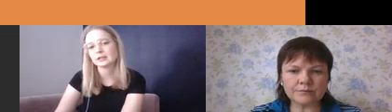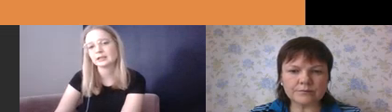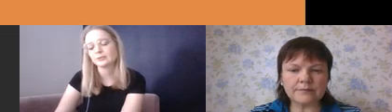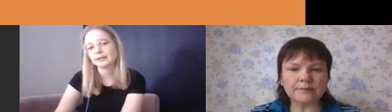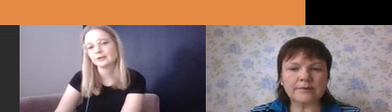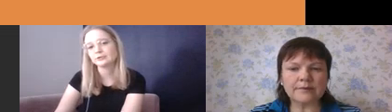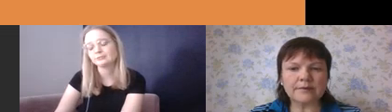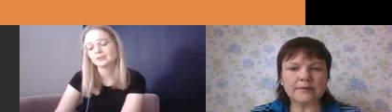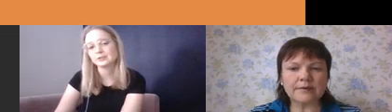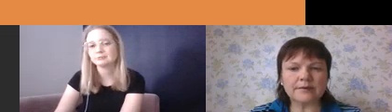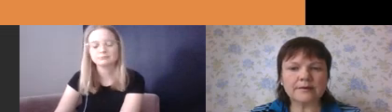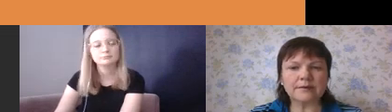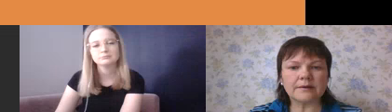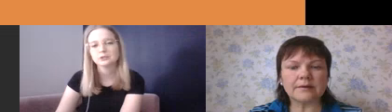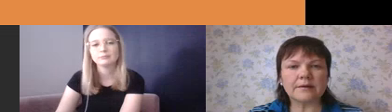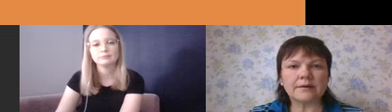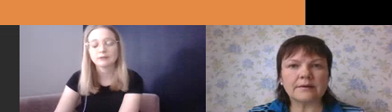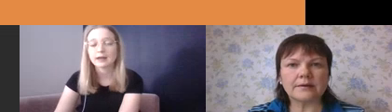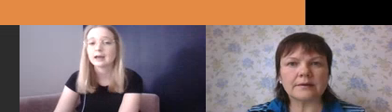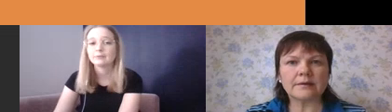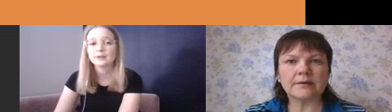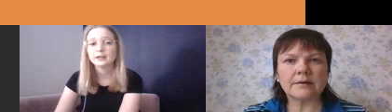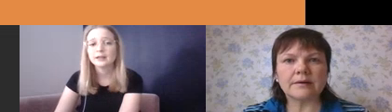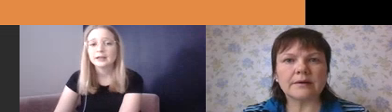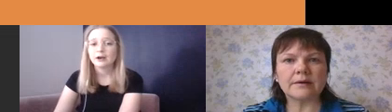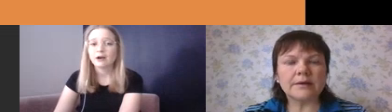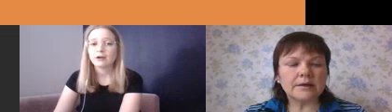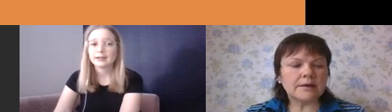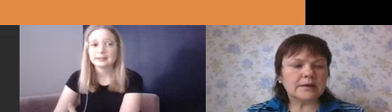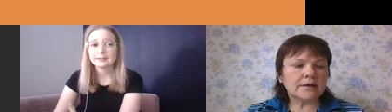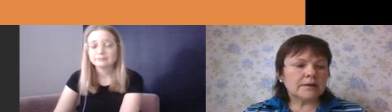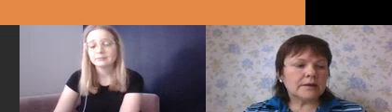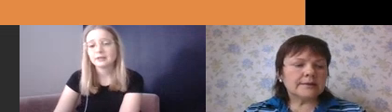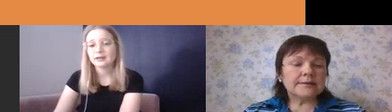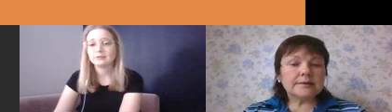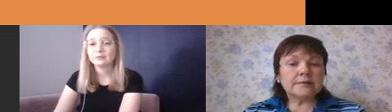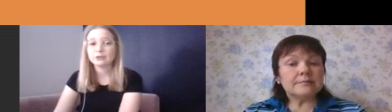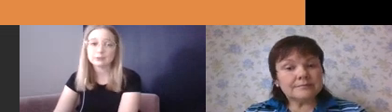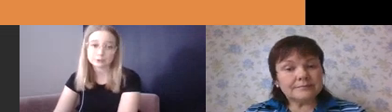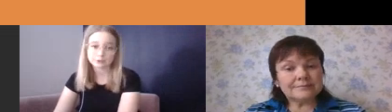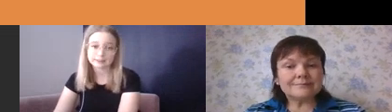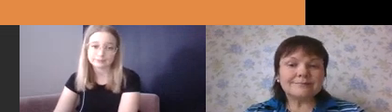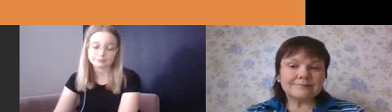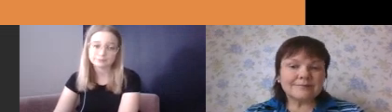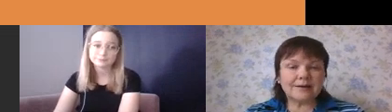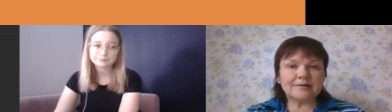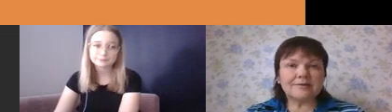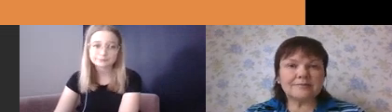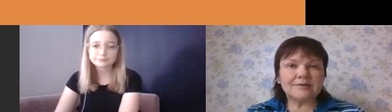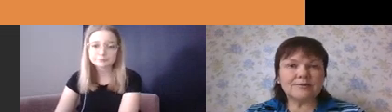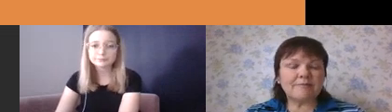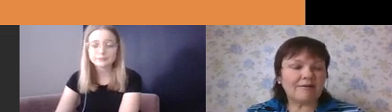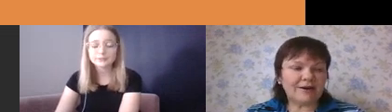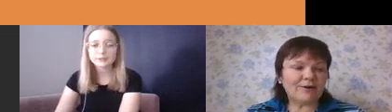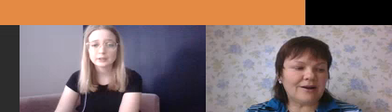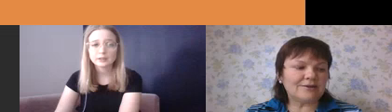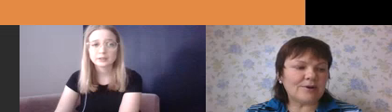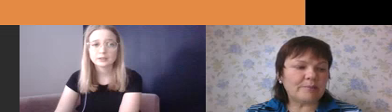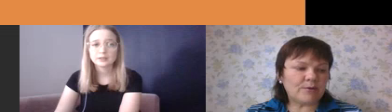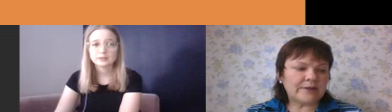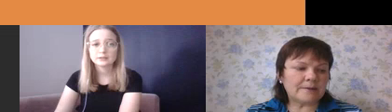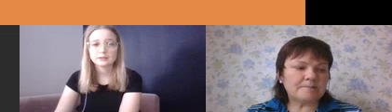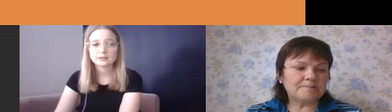sellele vanusele sobilikud, aga seal on väga vähe. Aga jällegi võib-olla tuleb juurde. Ja tuleb